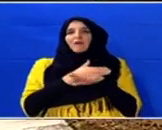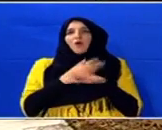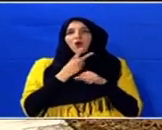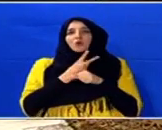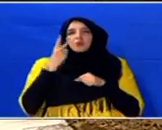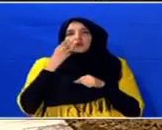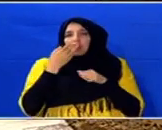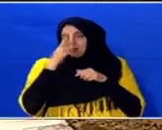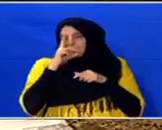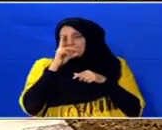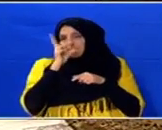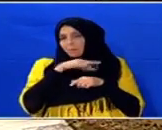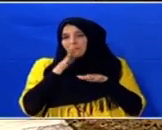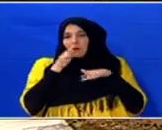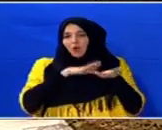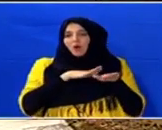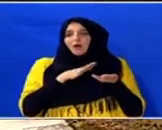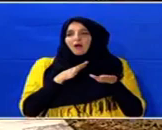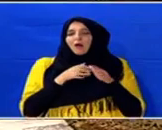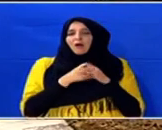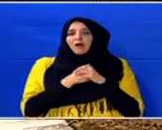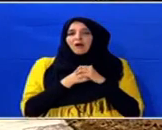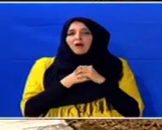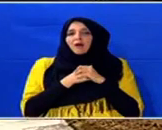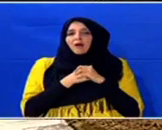يرحمه من اللي توفى. آمين آمين، الله يرحمه.